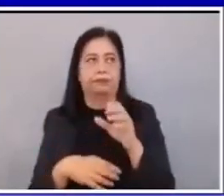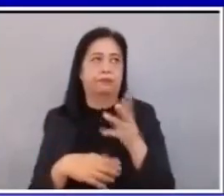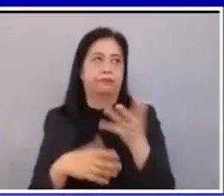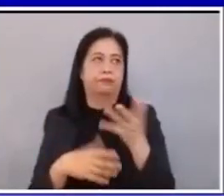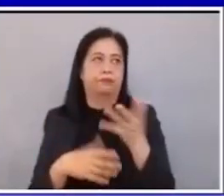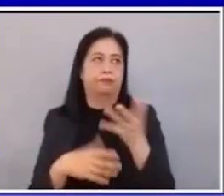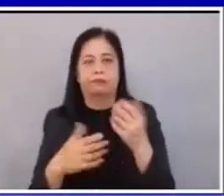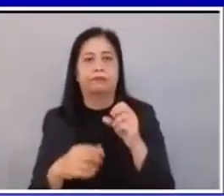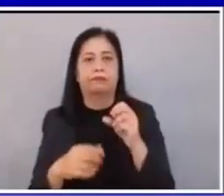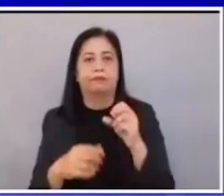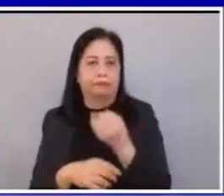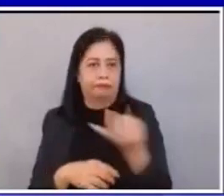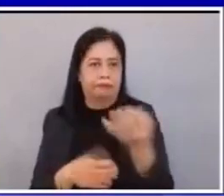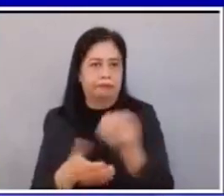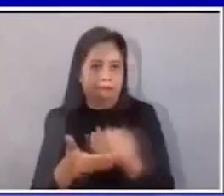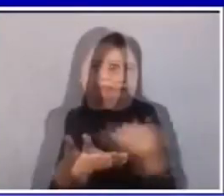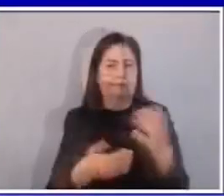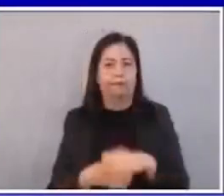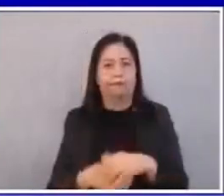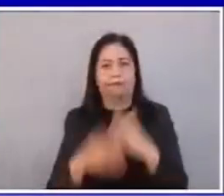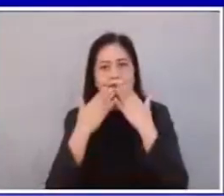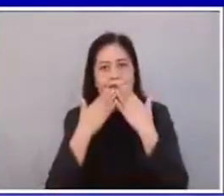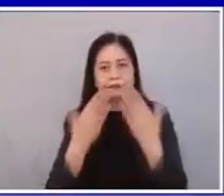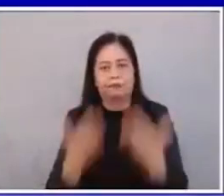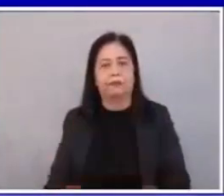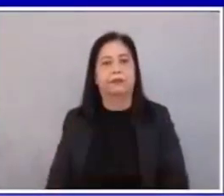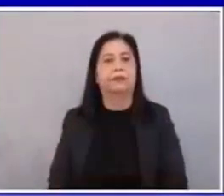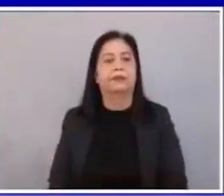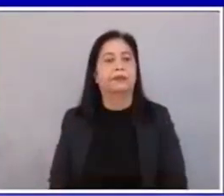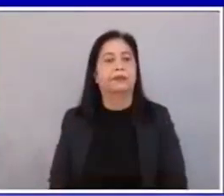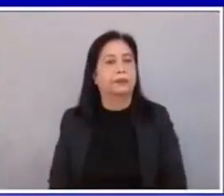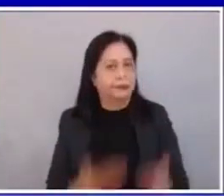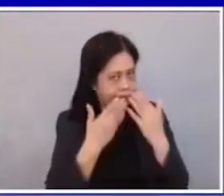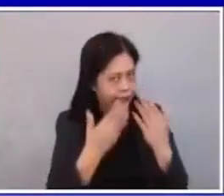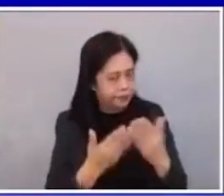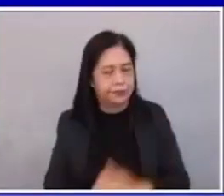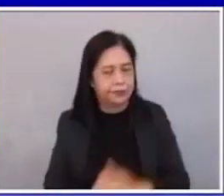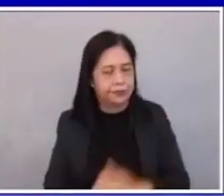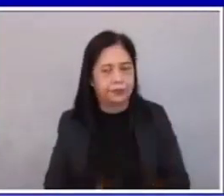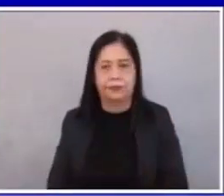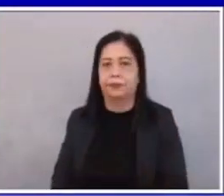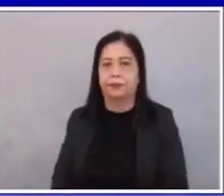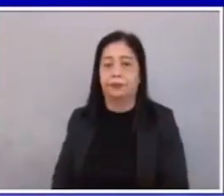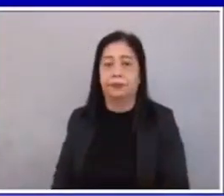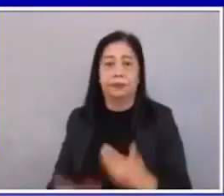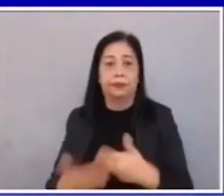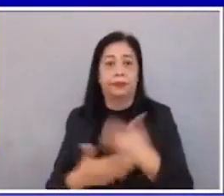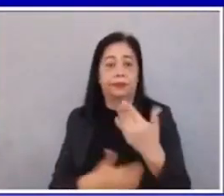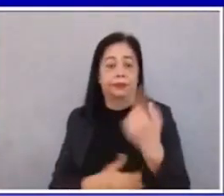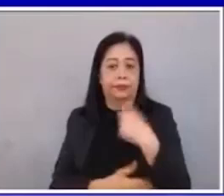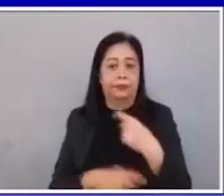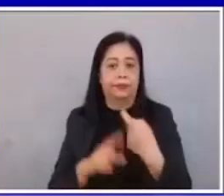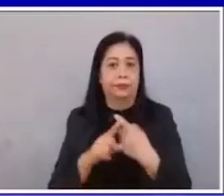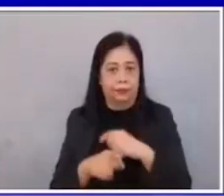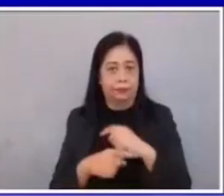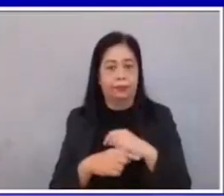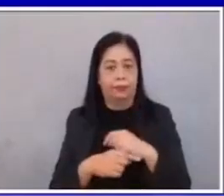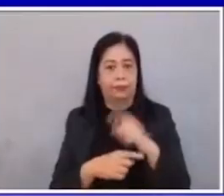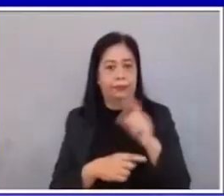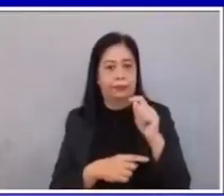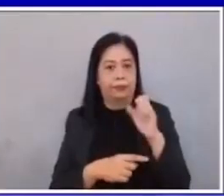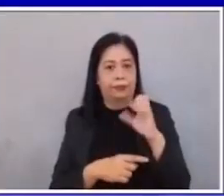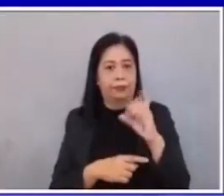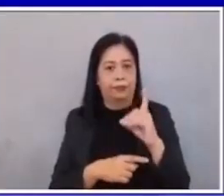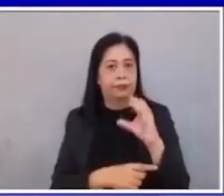statistics natin. Thank you. Thank you, Yusek Mapa. Ang susunod na tanong po ay galing kay Mr. Ted Cordero of GMA